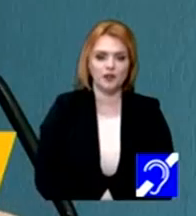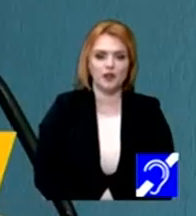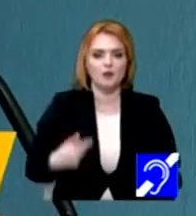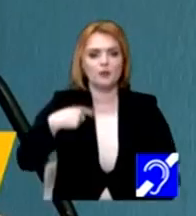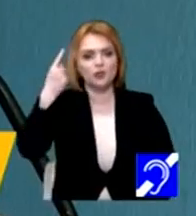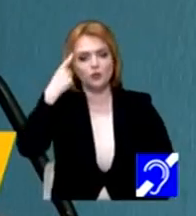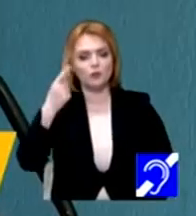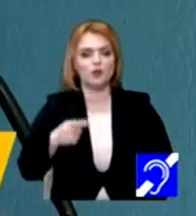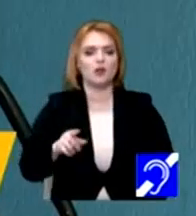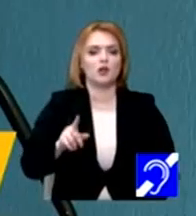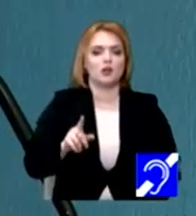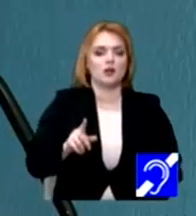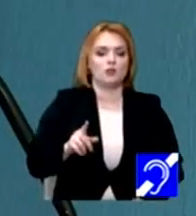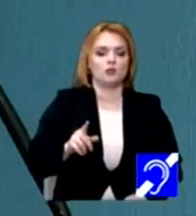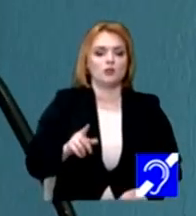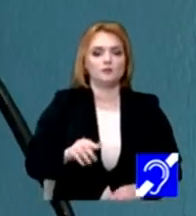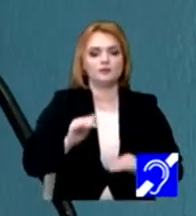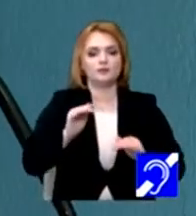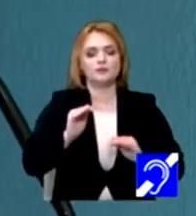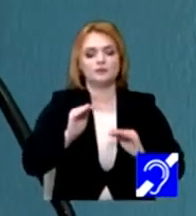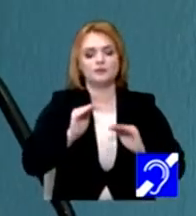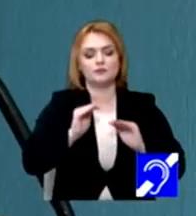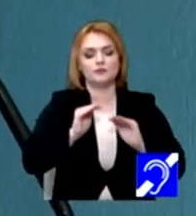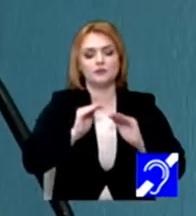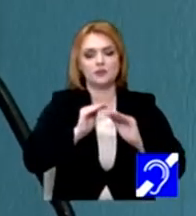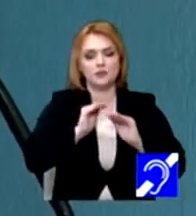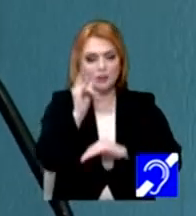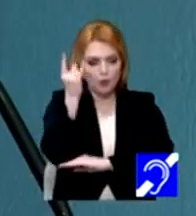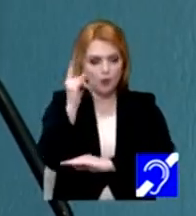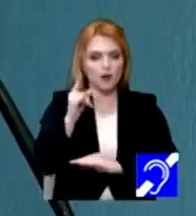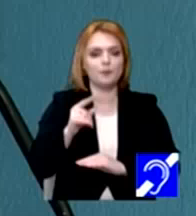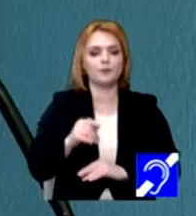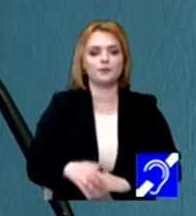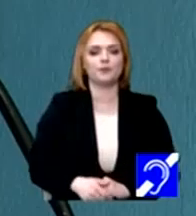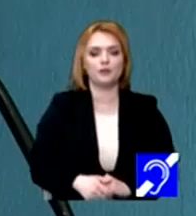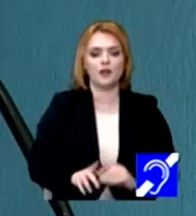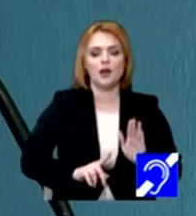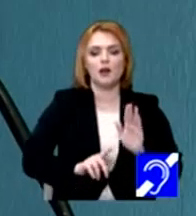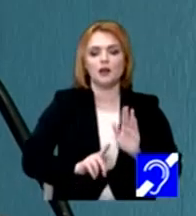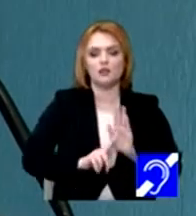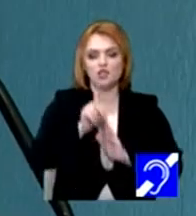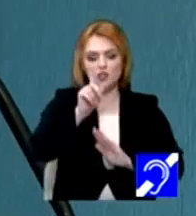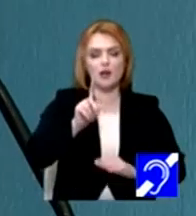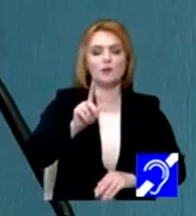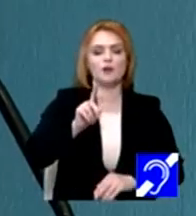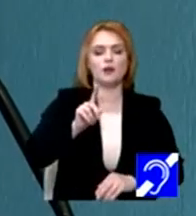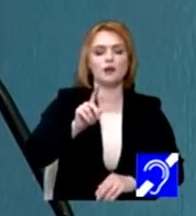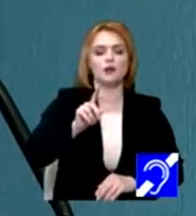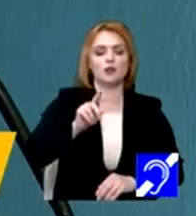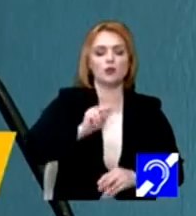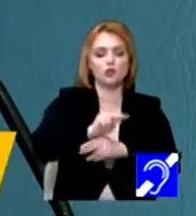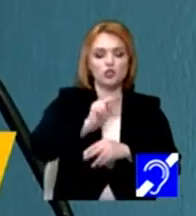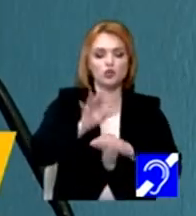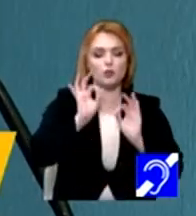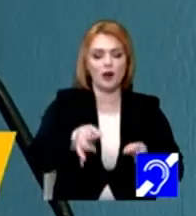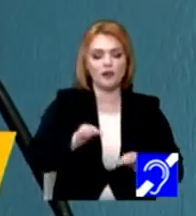propunem, uite, copilul merge pe vârfuri. Îl reeducăm să meargă pe pe toată talpa. Sunt exerciții speciale